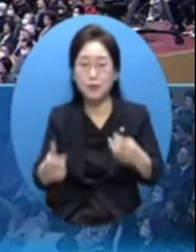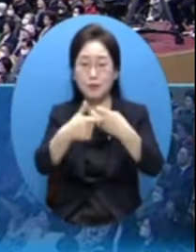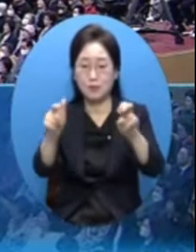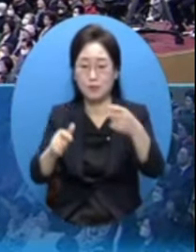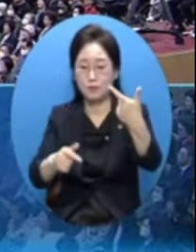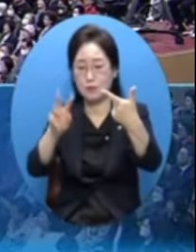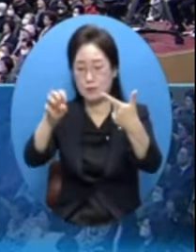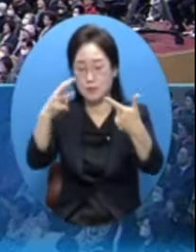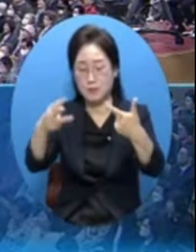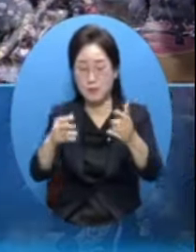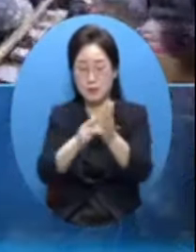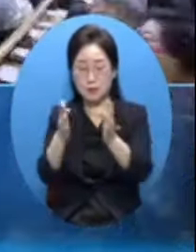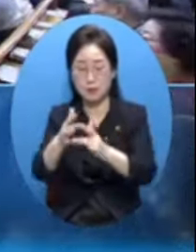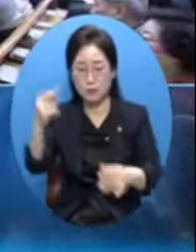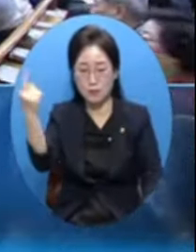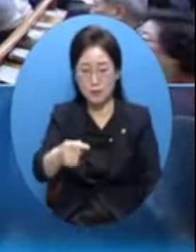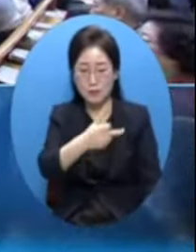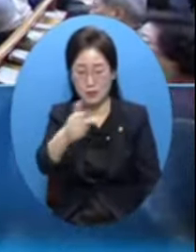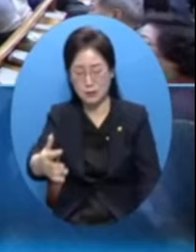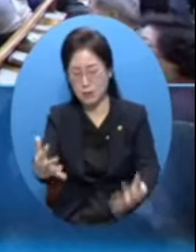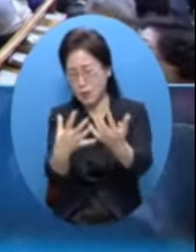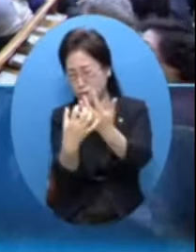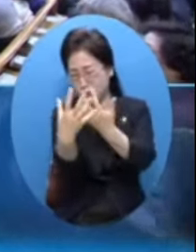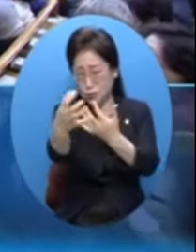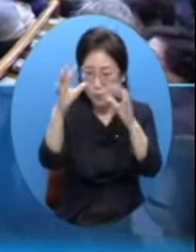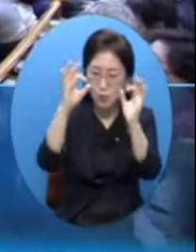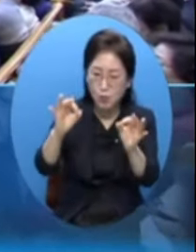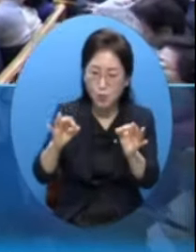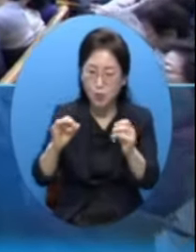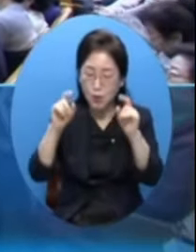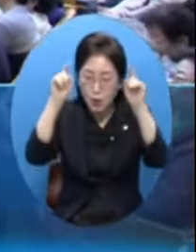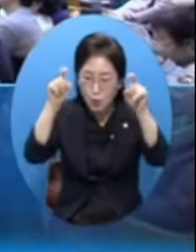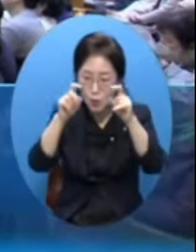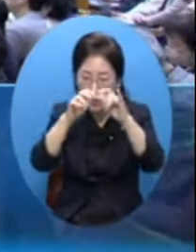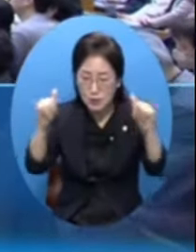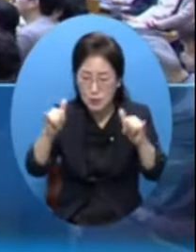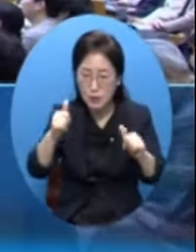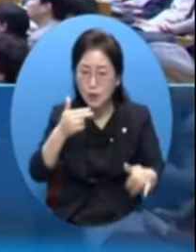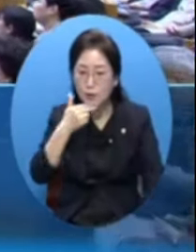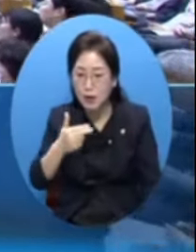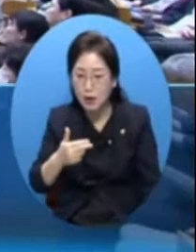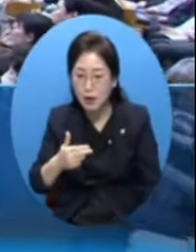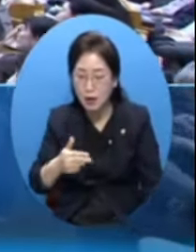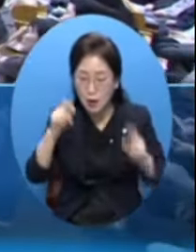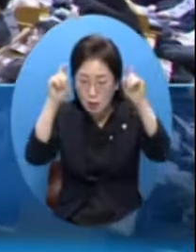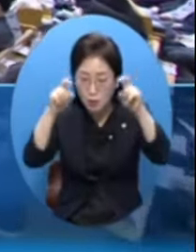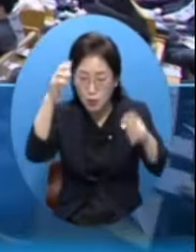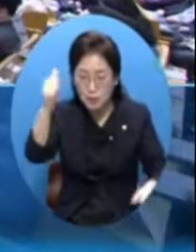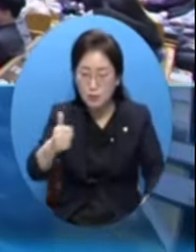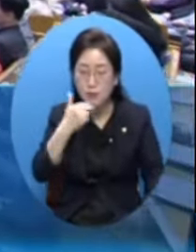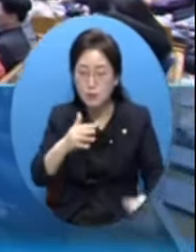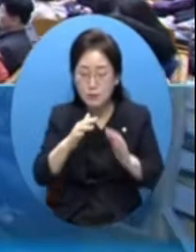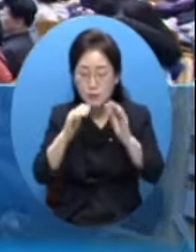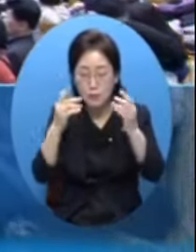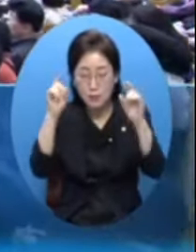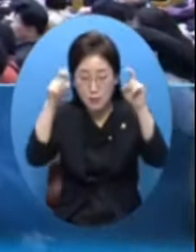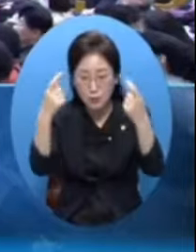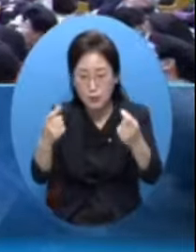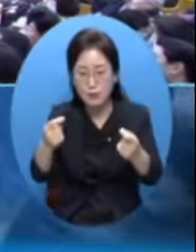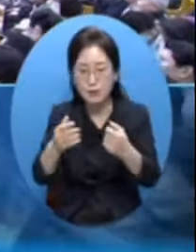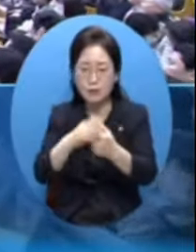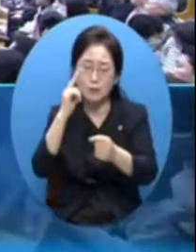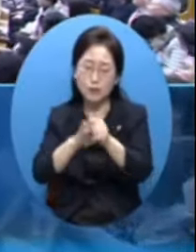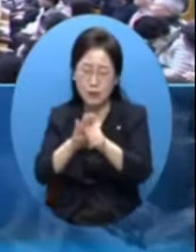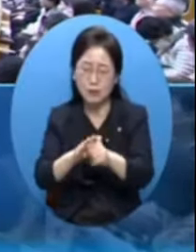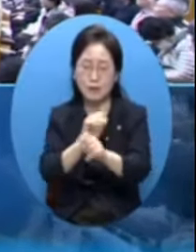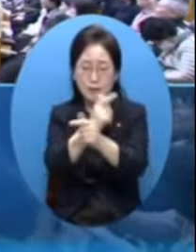34절입니다 예수께서 나오사 큰 무리를 보시고 그 목자 없는 양아틈으로 인하여 불쌍히 여기사 이에 여러 가지로